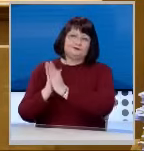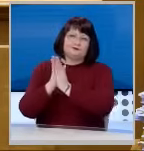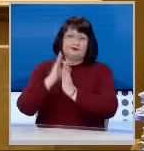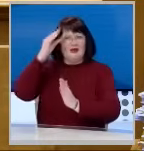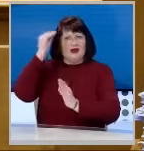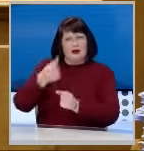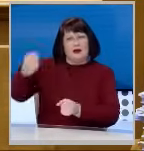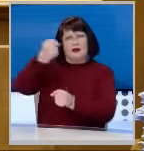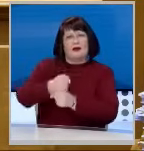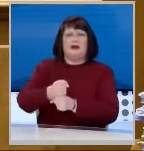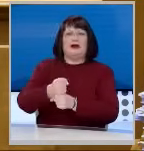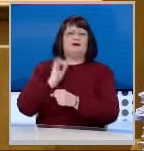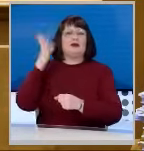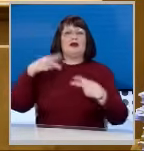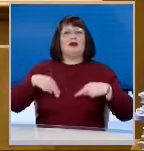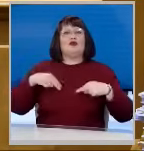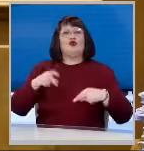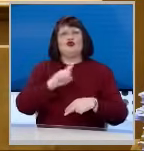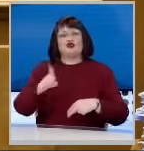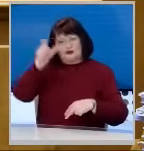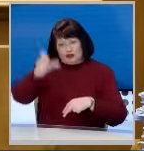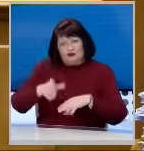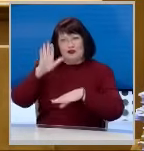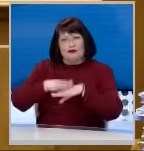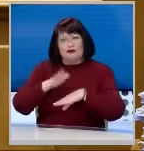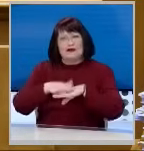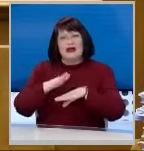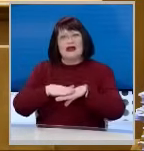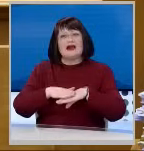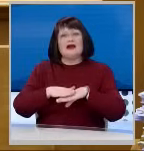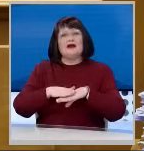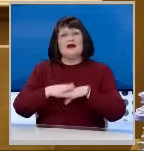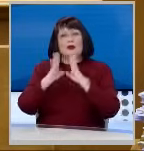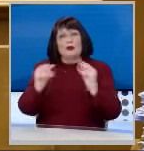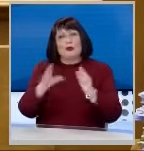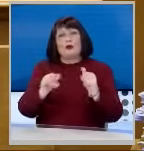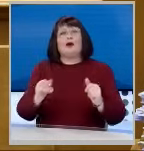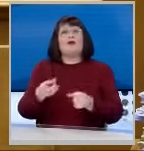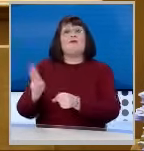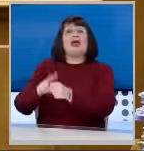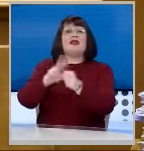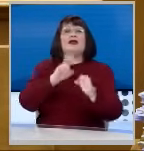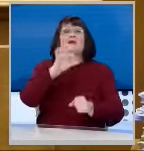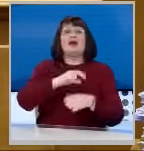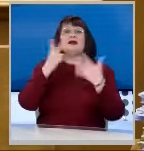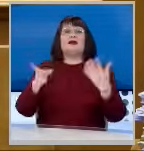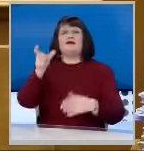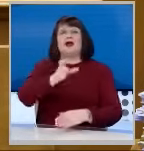κύριο καραμανλή τον υπαίτιο για την αφαίρεση της ζωής 57 ανθρώπων